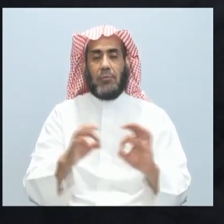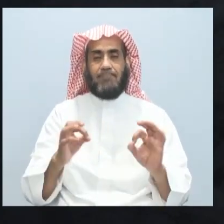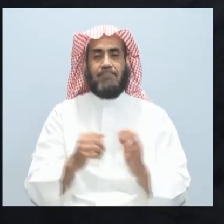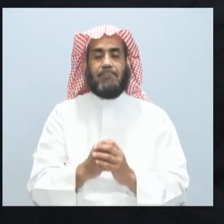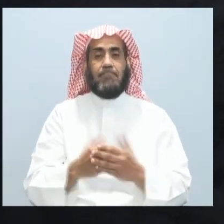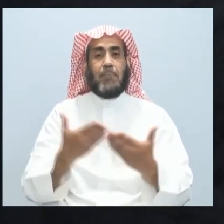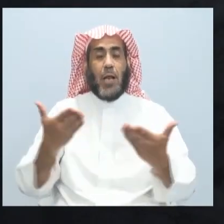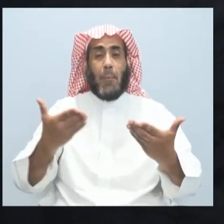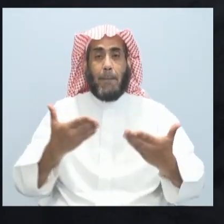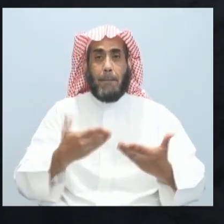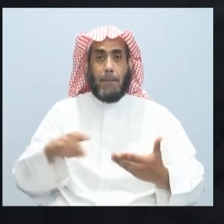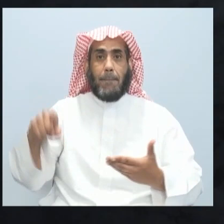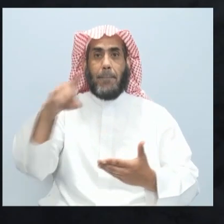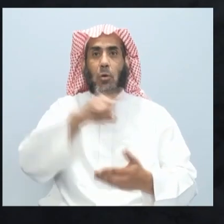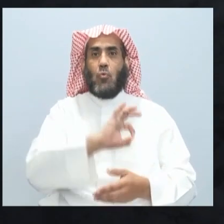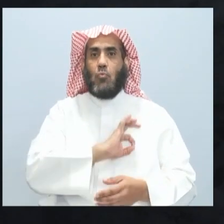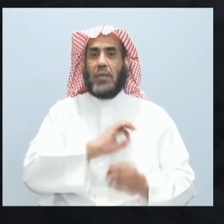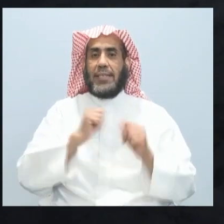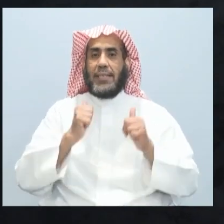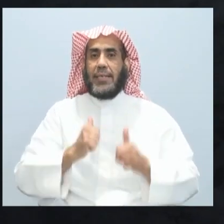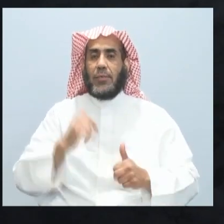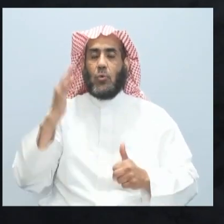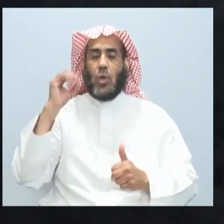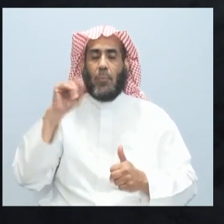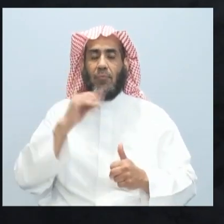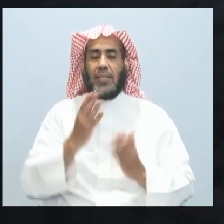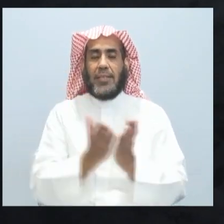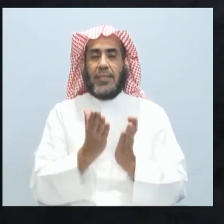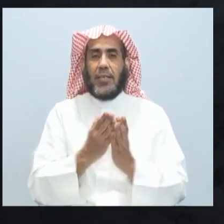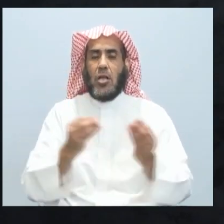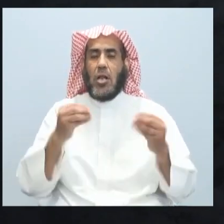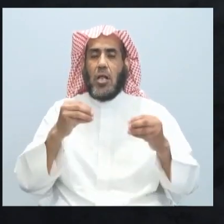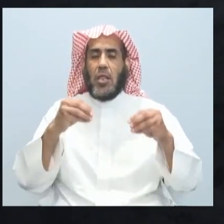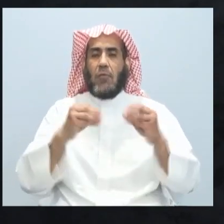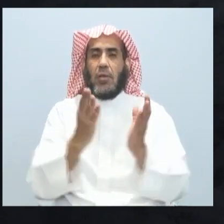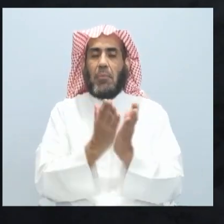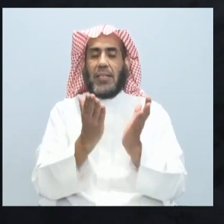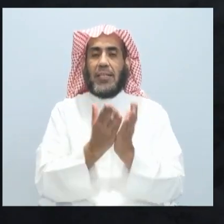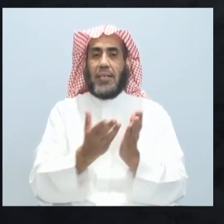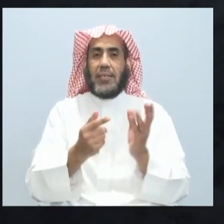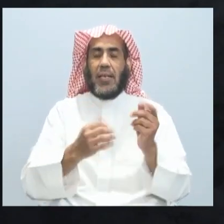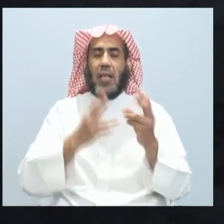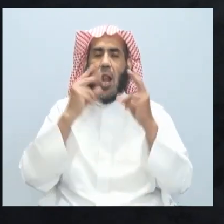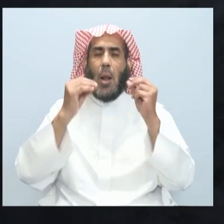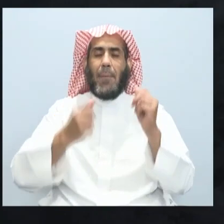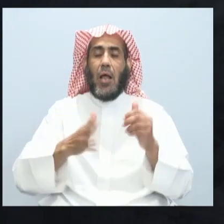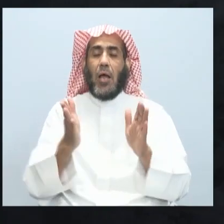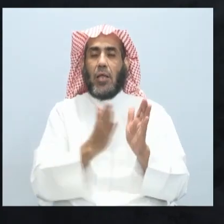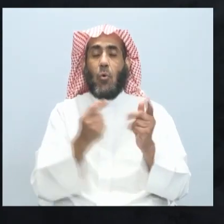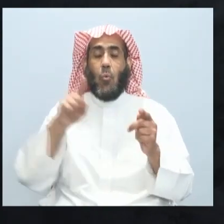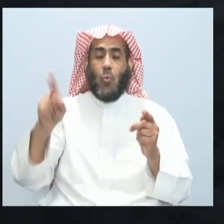اجمعين مرحبا بكم اعزائي الطلاب والطالبات في درس من دروس الاثرائيه في ماده الدراسات البلاغيه والنقديه كنا قد